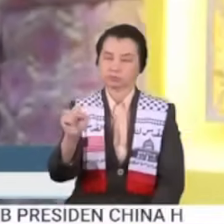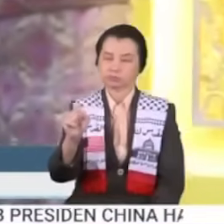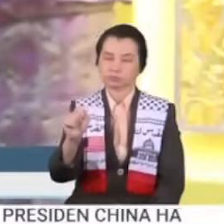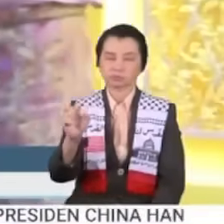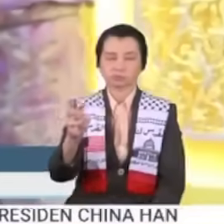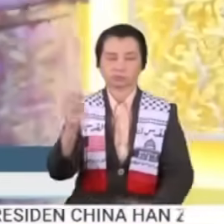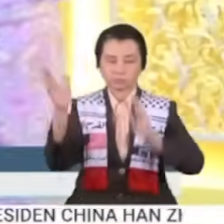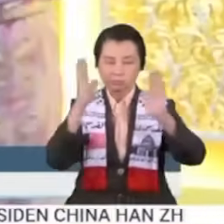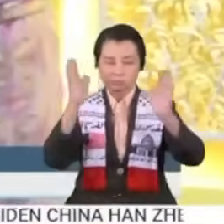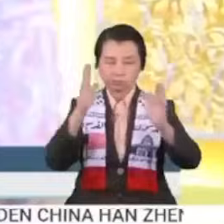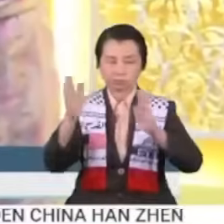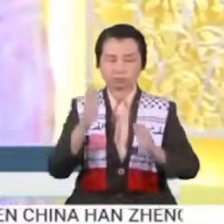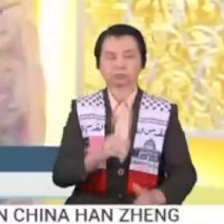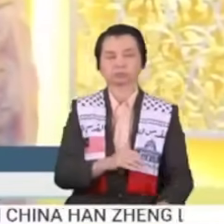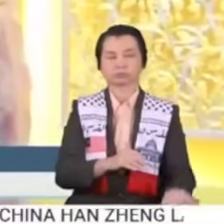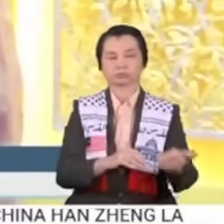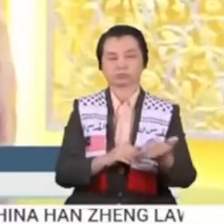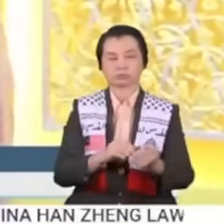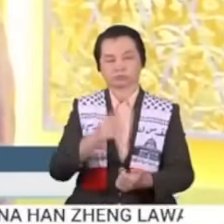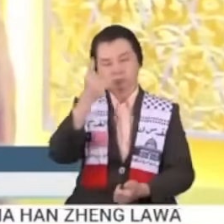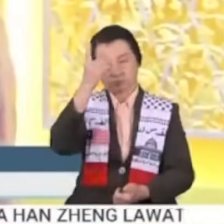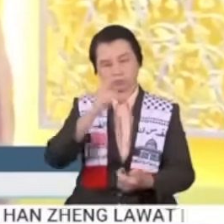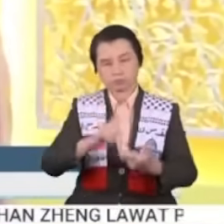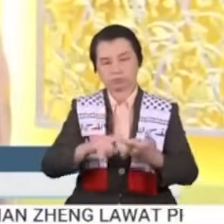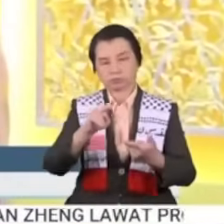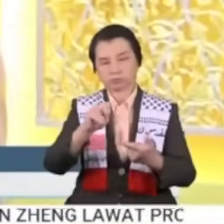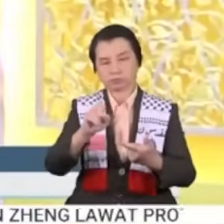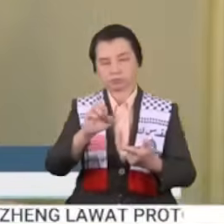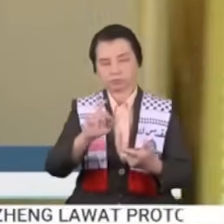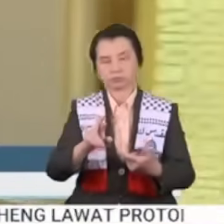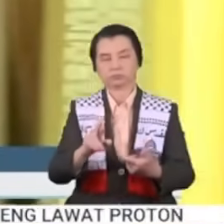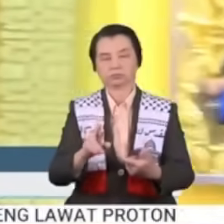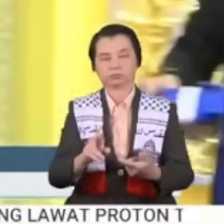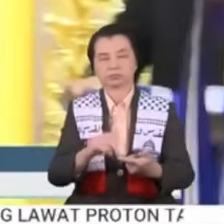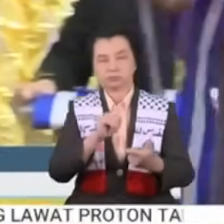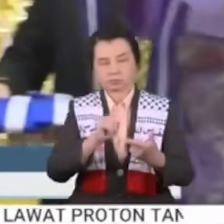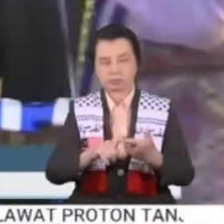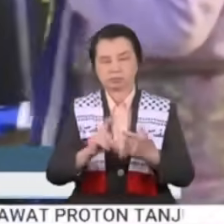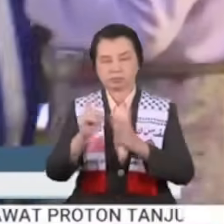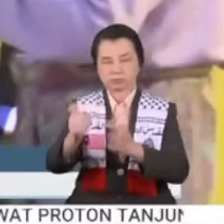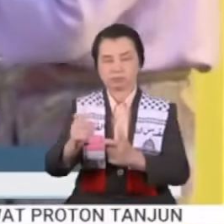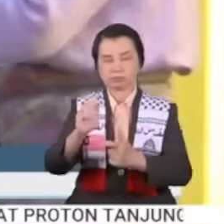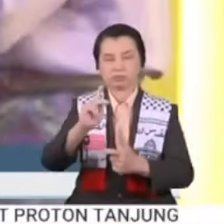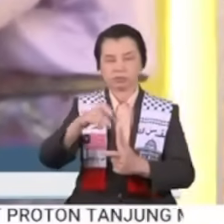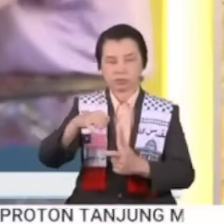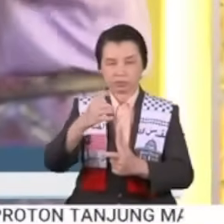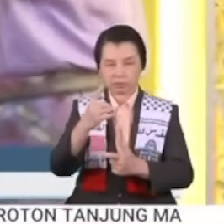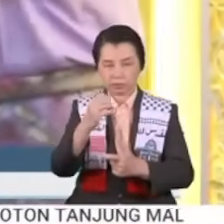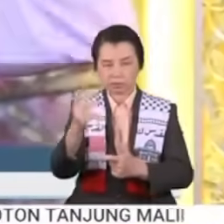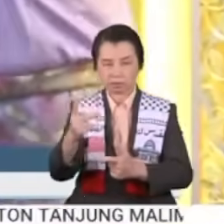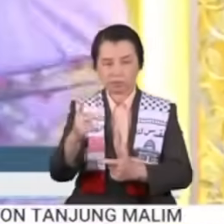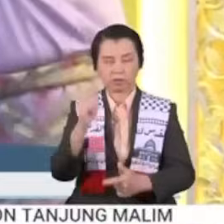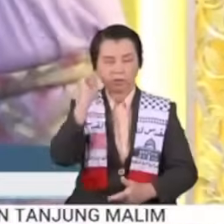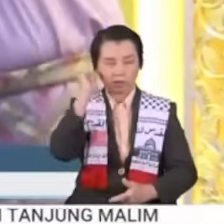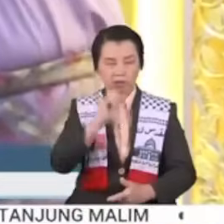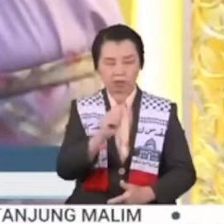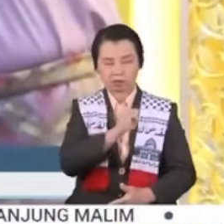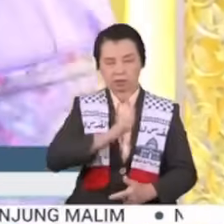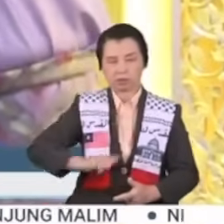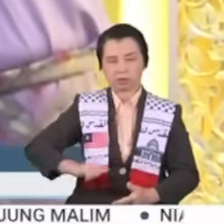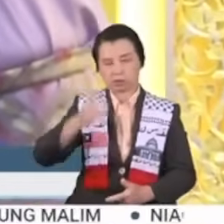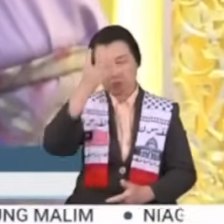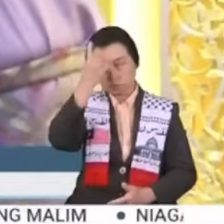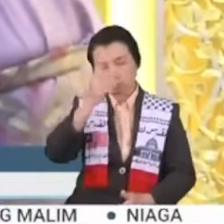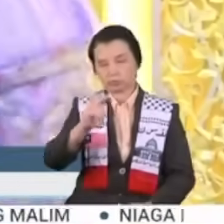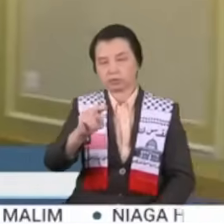Malaysia jkdm Zon Sabah Datuk Mohamad Nasir deraman turut menerima pjdk setiausaha Agung apko Datuk Nelson